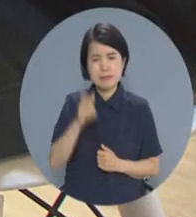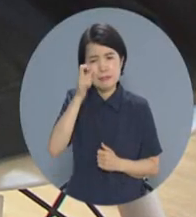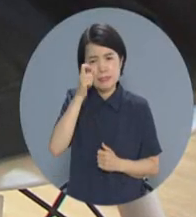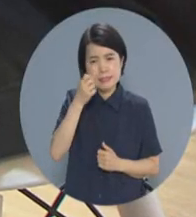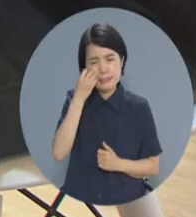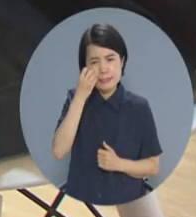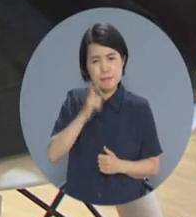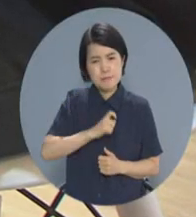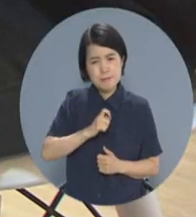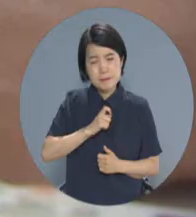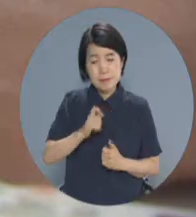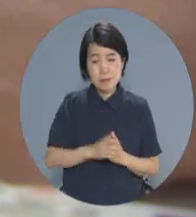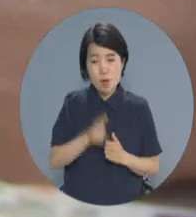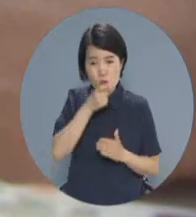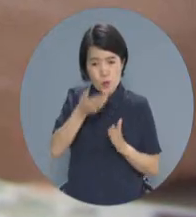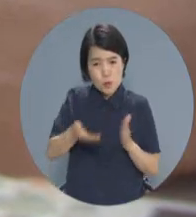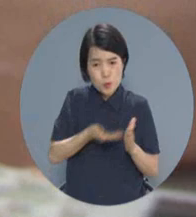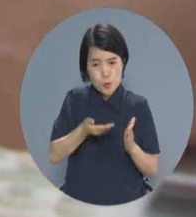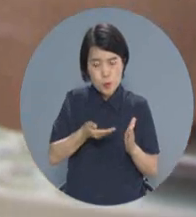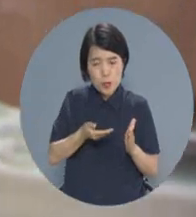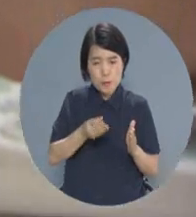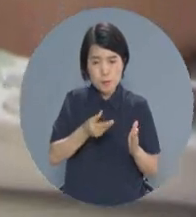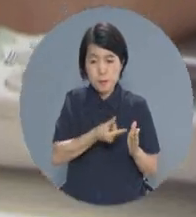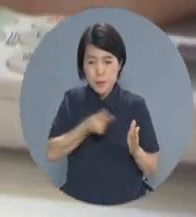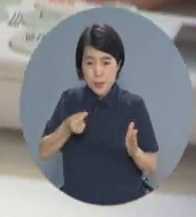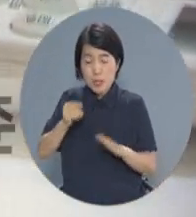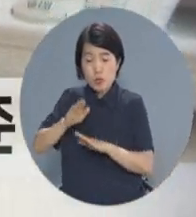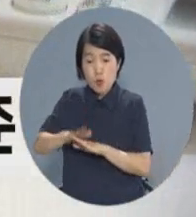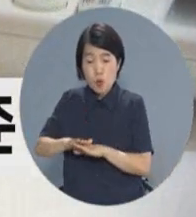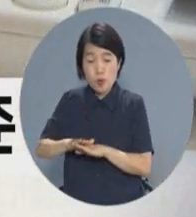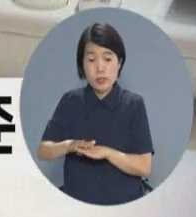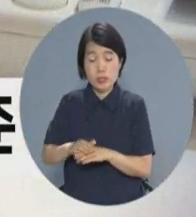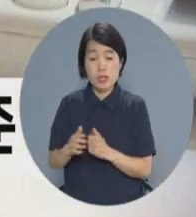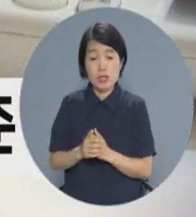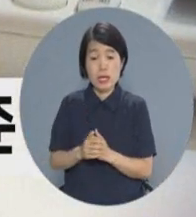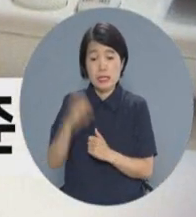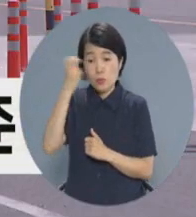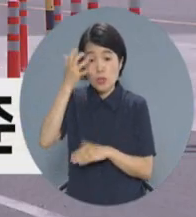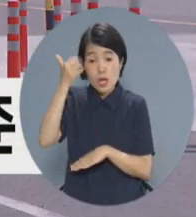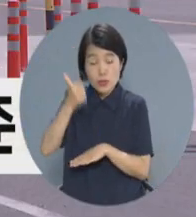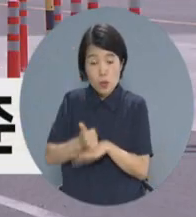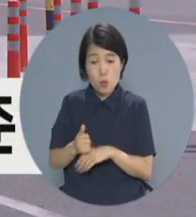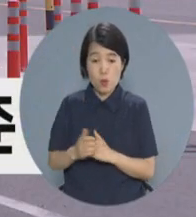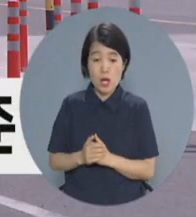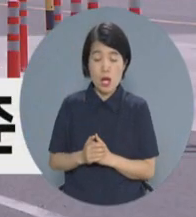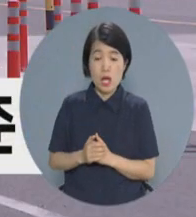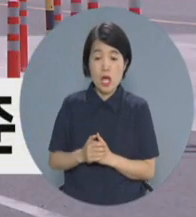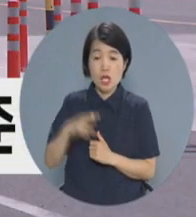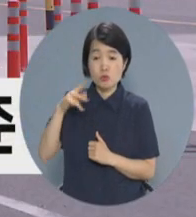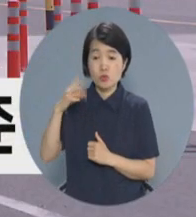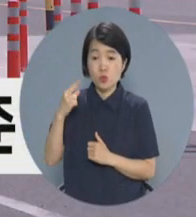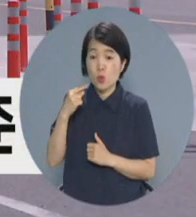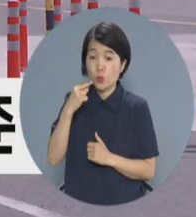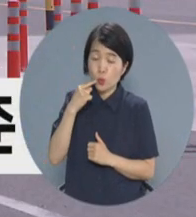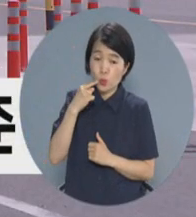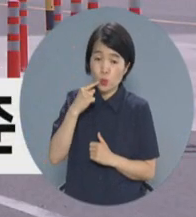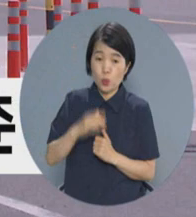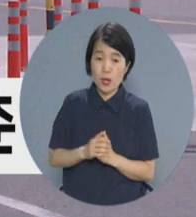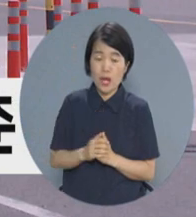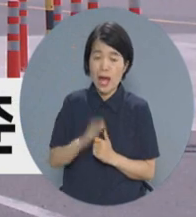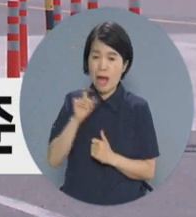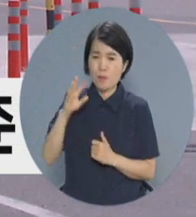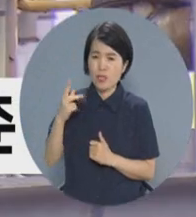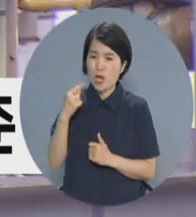느꼈던 남성은 현장에 고여있던 물을 담아놨는데 공장 측의 자체 조사 결과 해당 물의 수소 이온 농도는